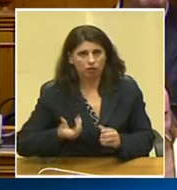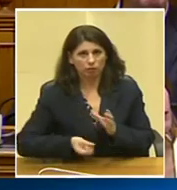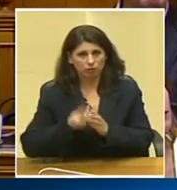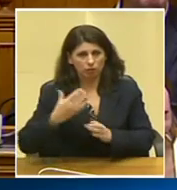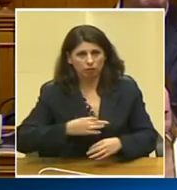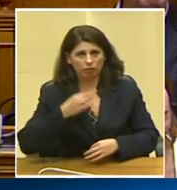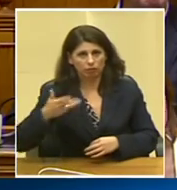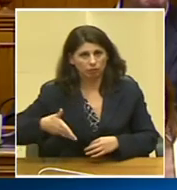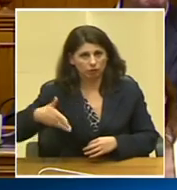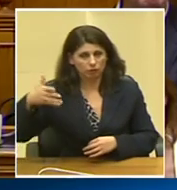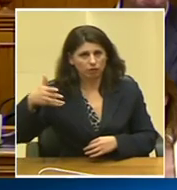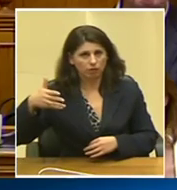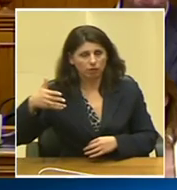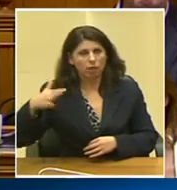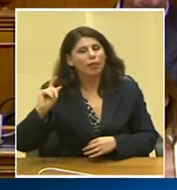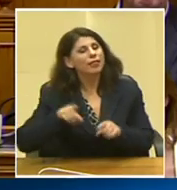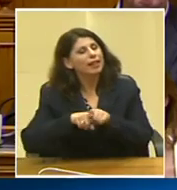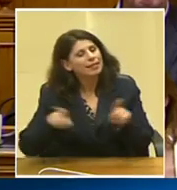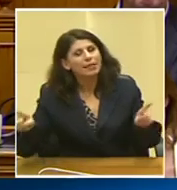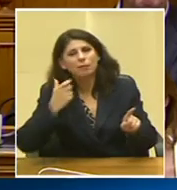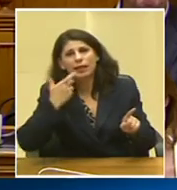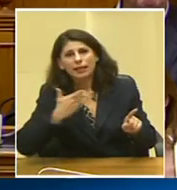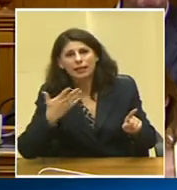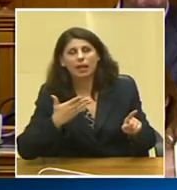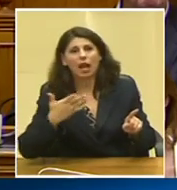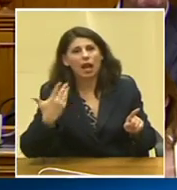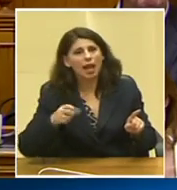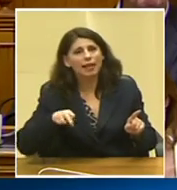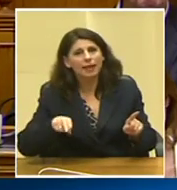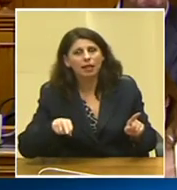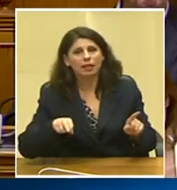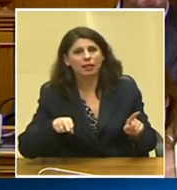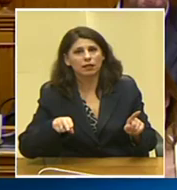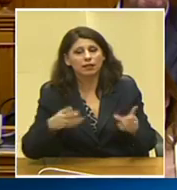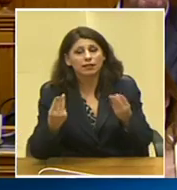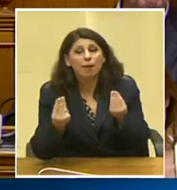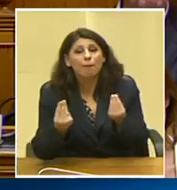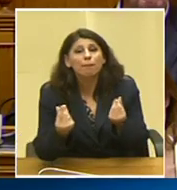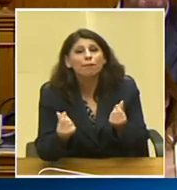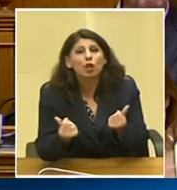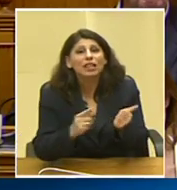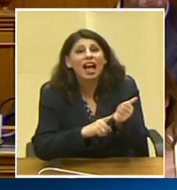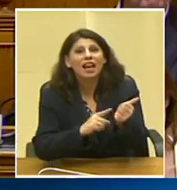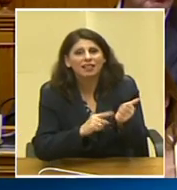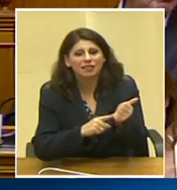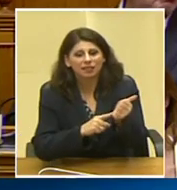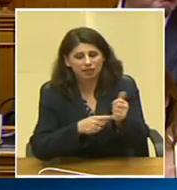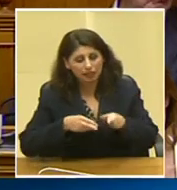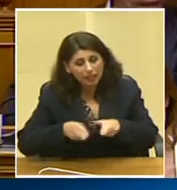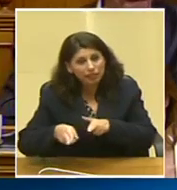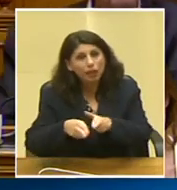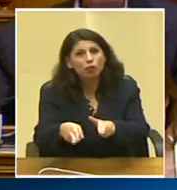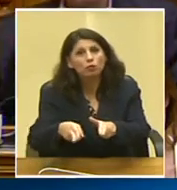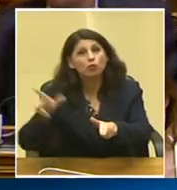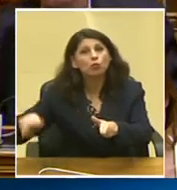τόσο με την ηλικία, αλλά έχουν να κάνουν με τα ποιοτικά χαρακτηριστικά της διαδρομής του καθενός